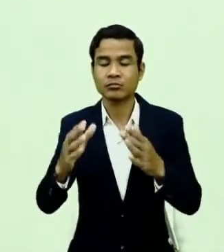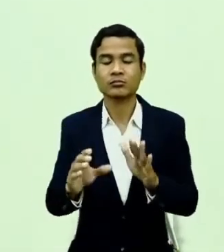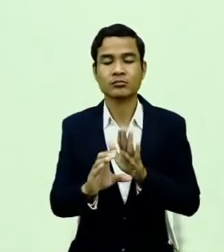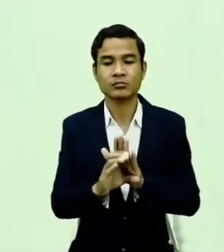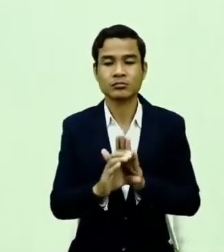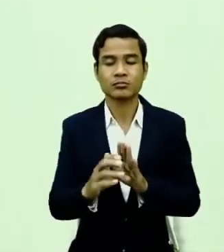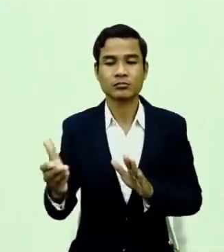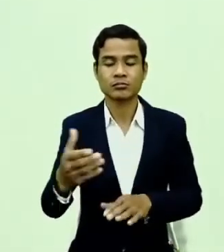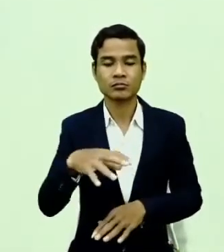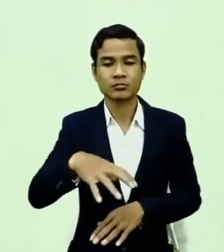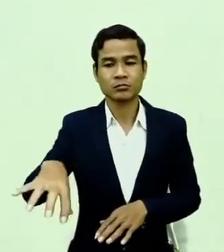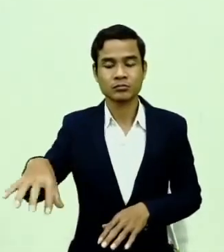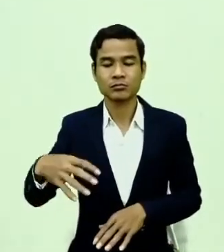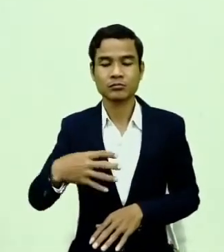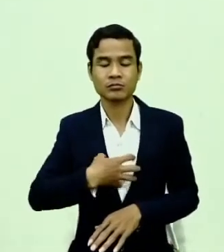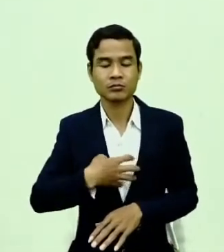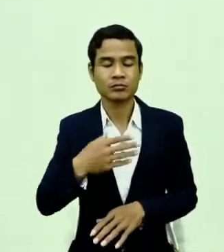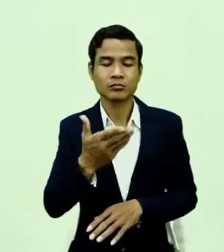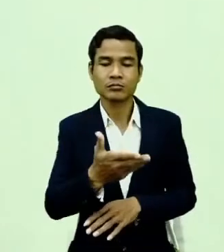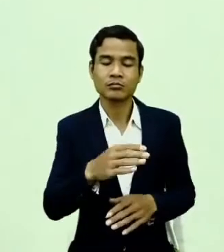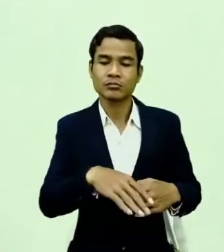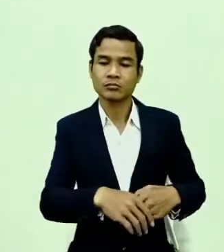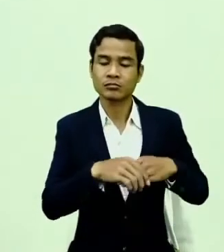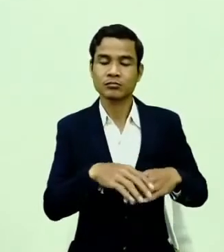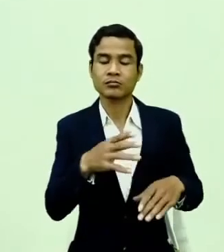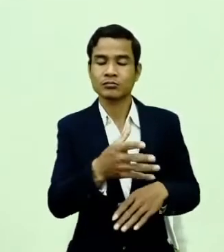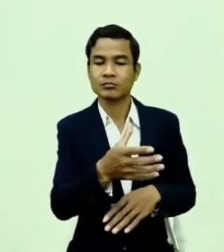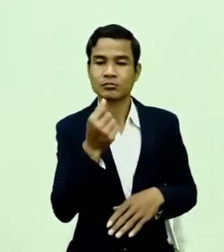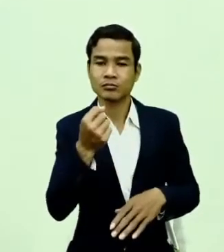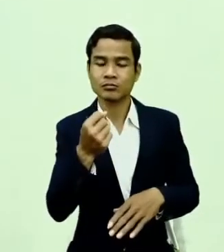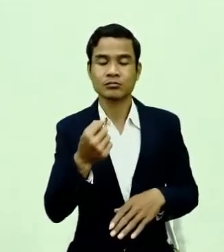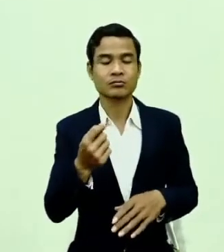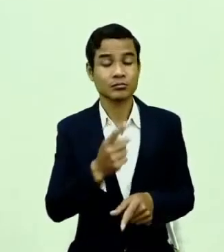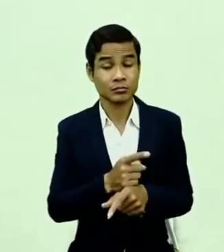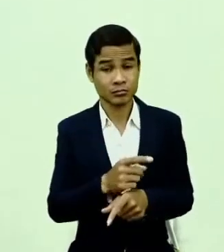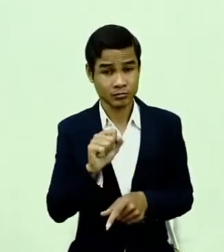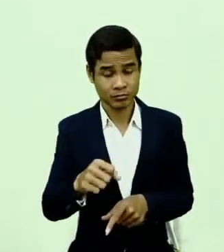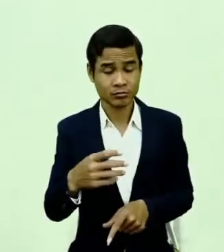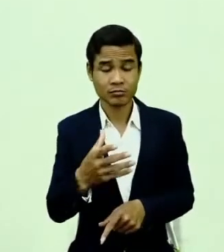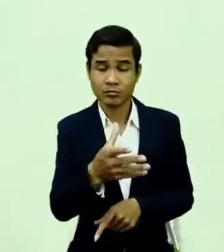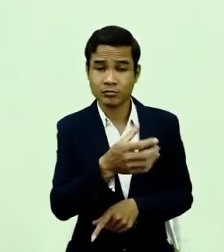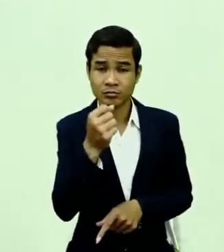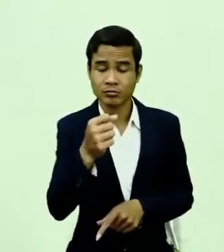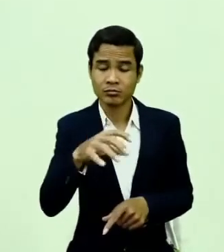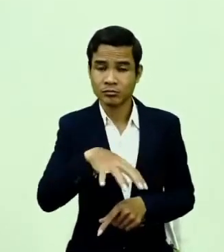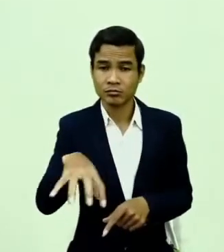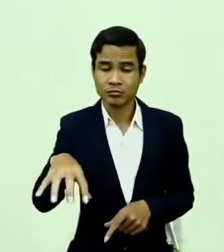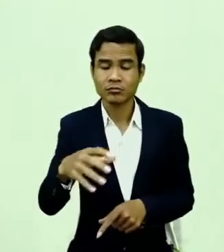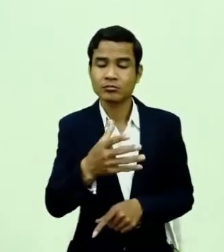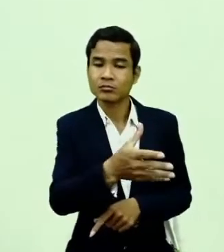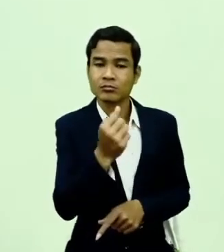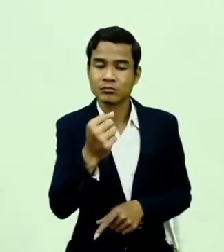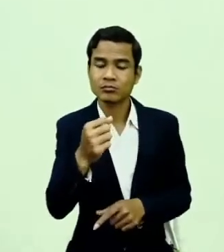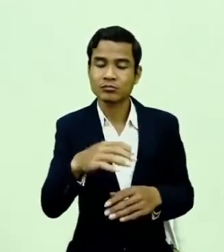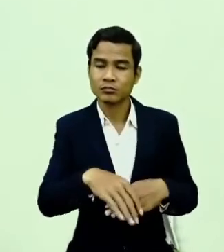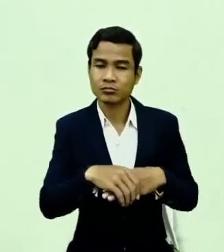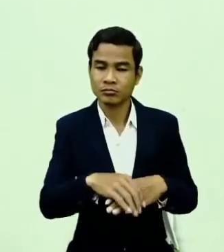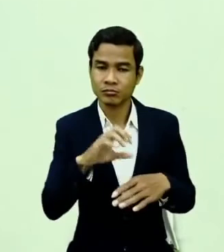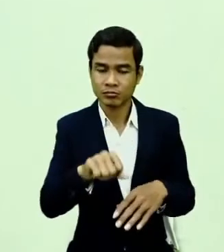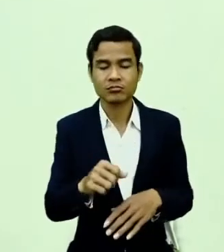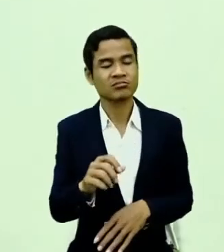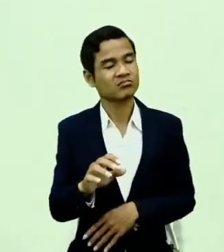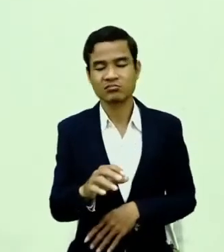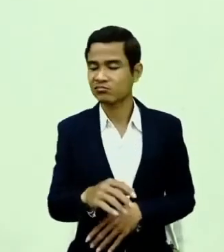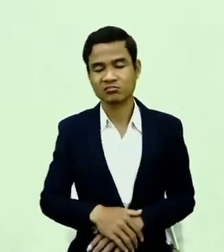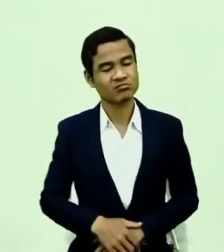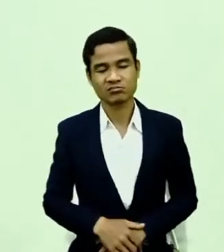ho tha con trọng bàn tọc tà phụ mạ dương ạ. Sư tha, trâm trời tới đây dương tự dơ tọc tà phụ mạ dương máu. Chà, bà cọt ná,